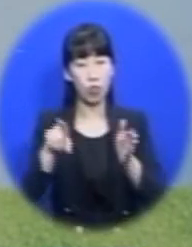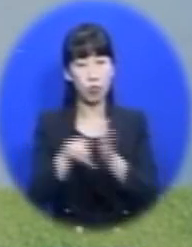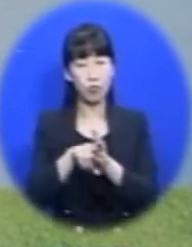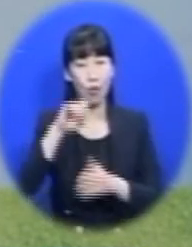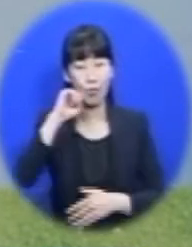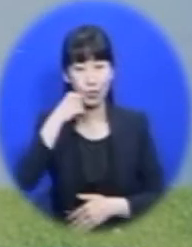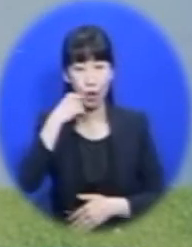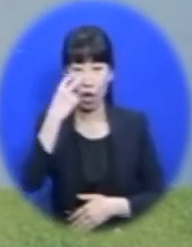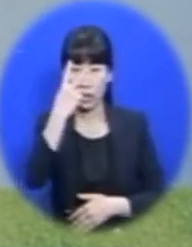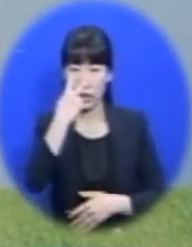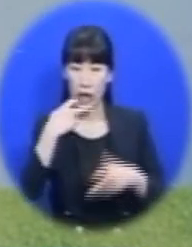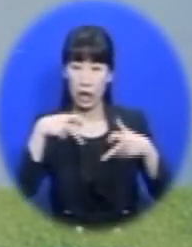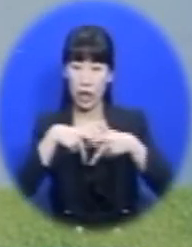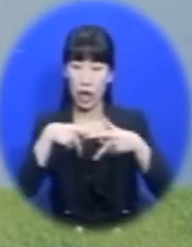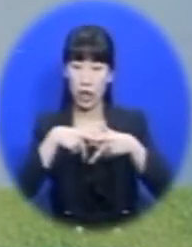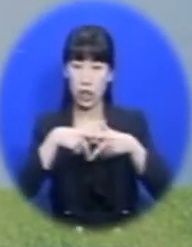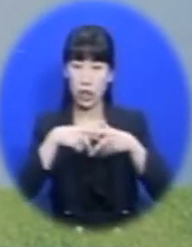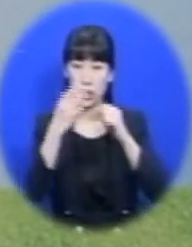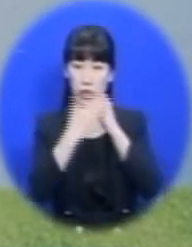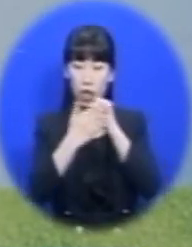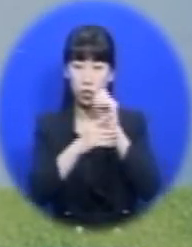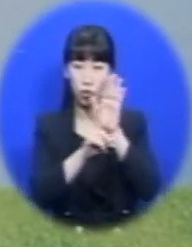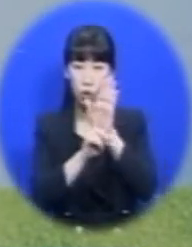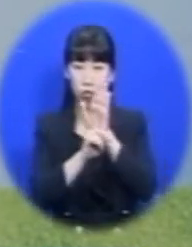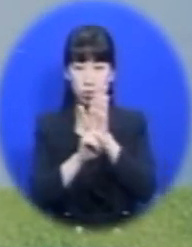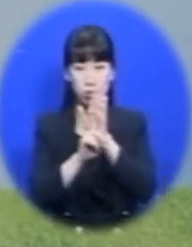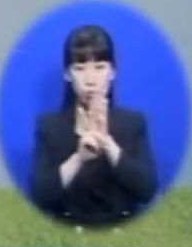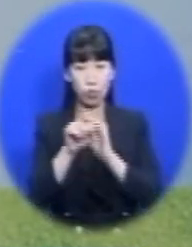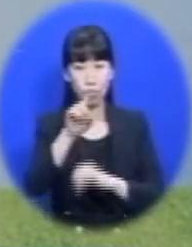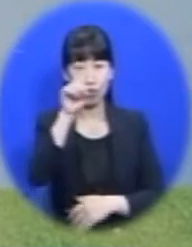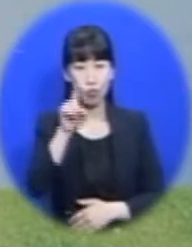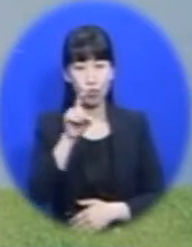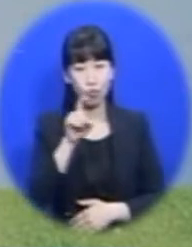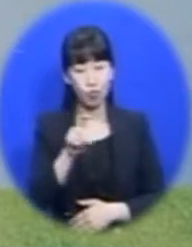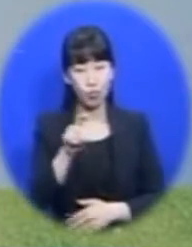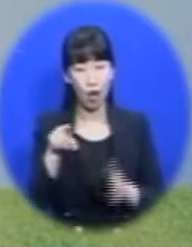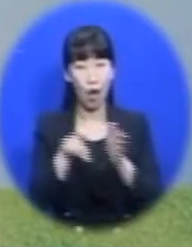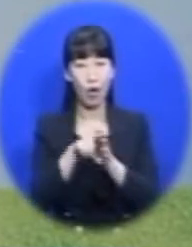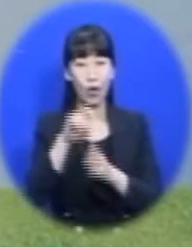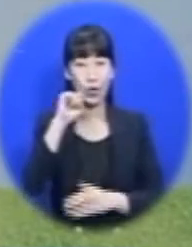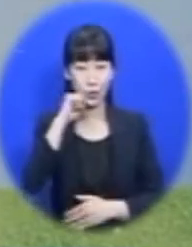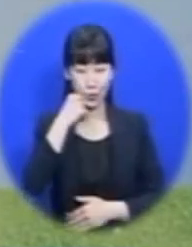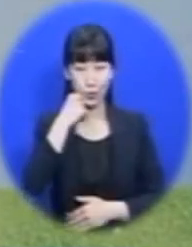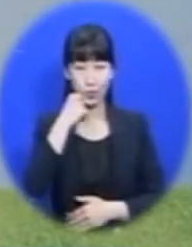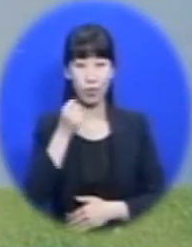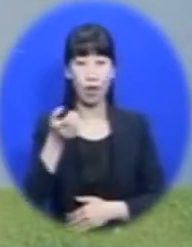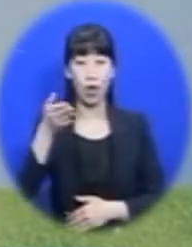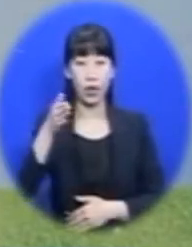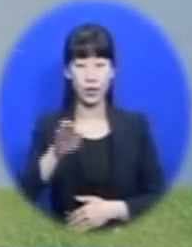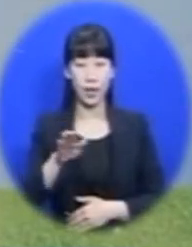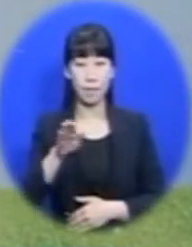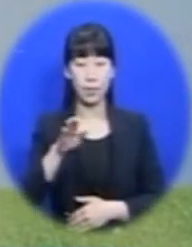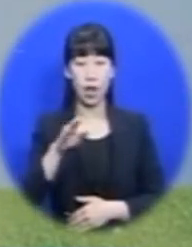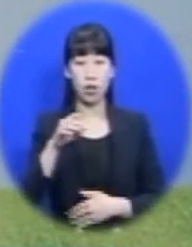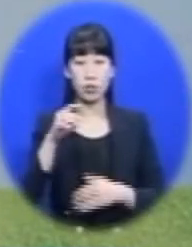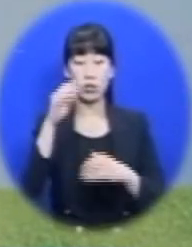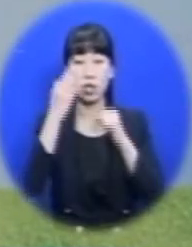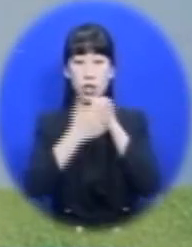시각장애인들이 사진 전시회를 한다니. 그런데 그 시각장애인들이 찍은 사진 몇 컷을